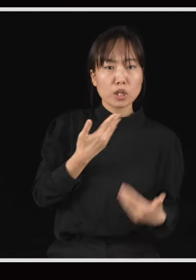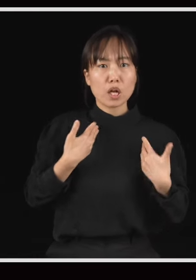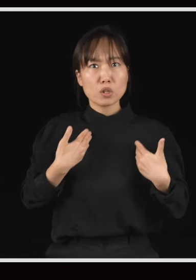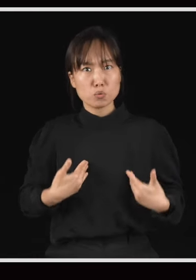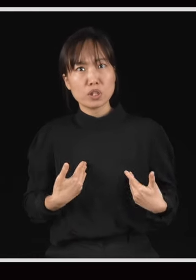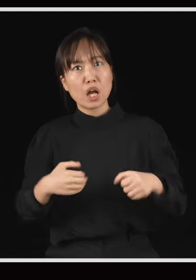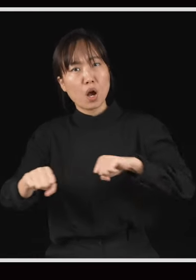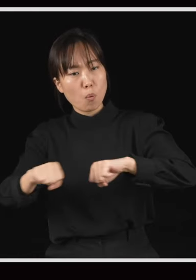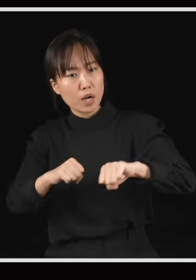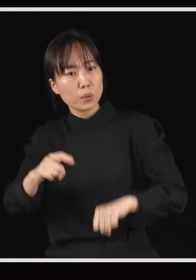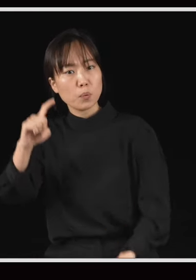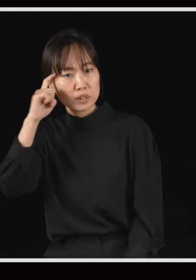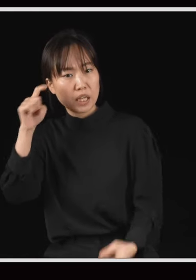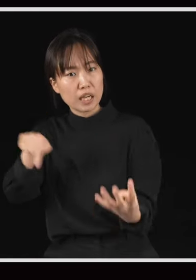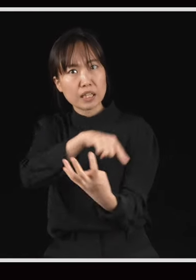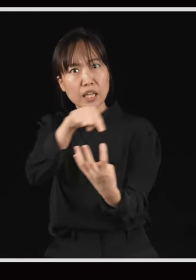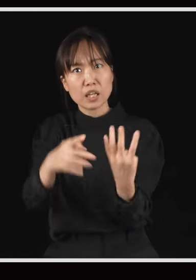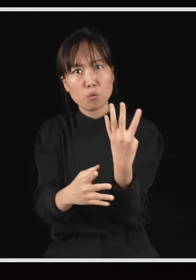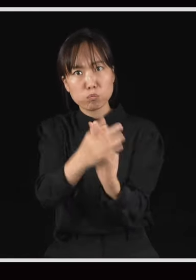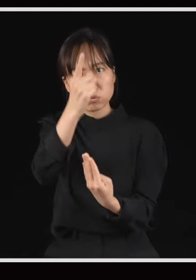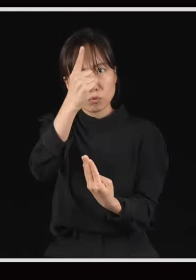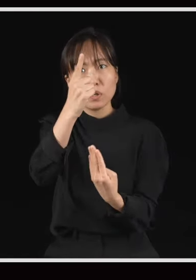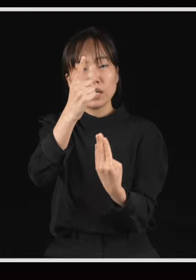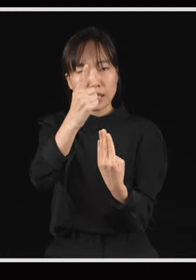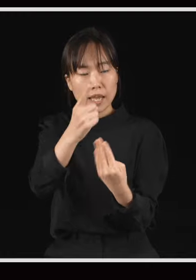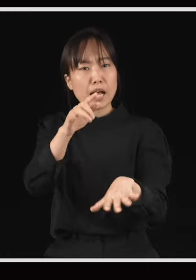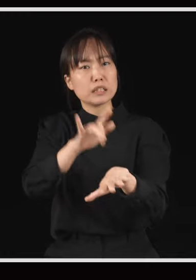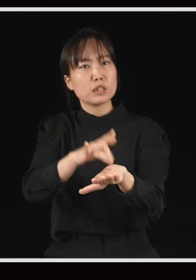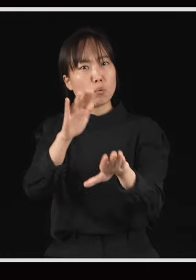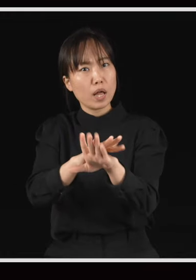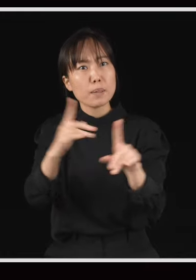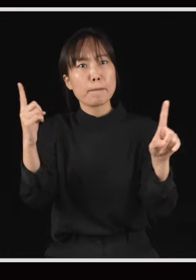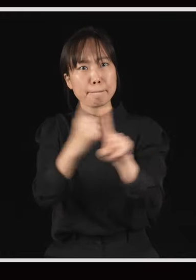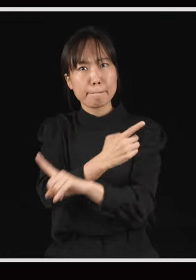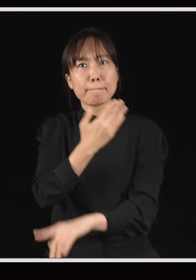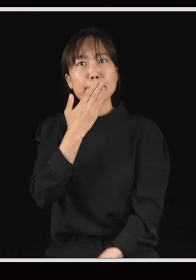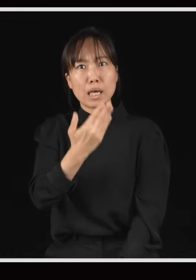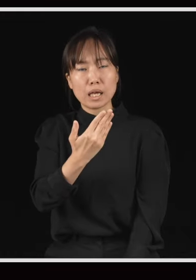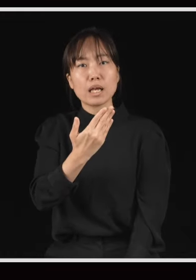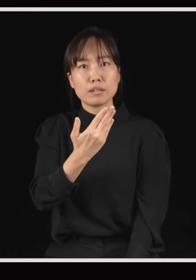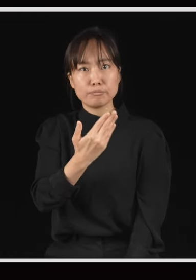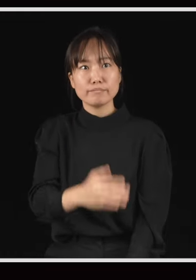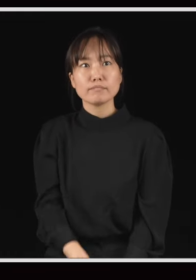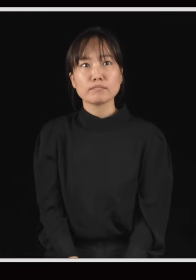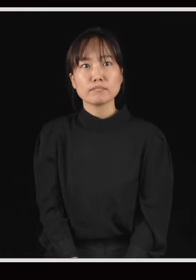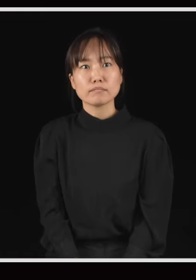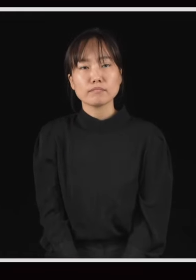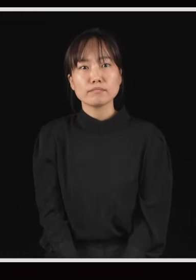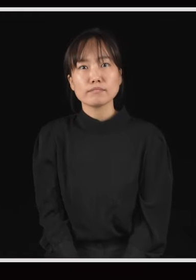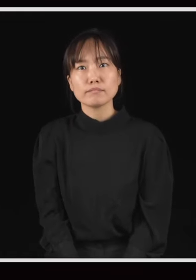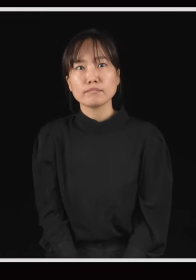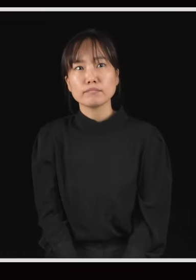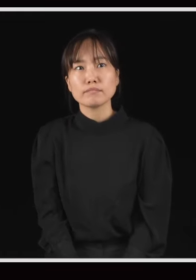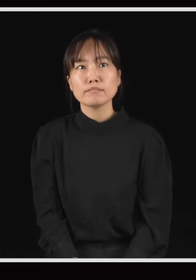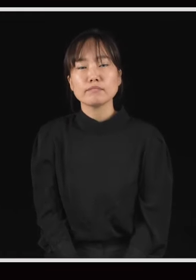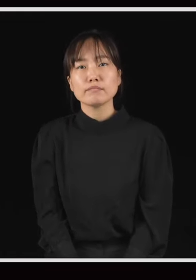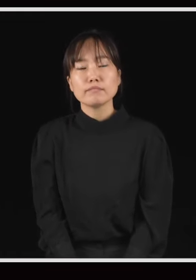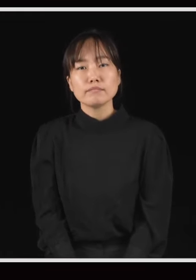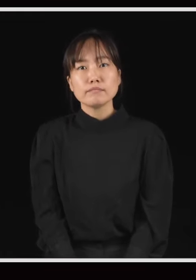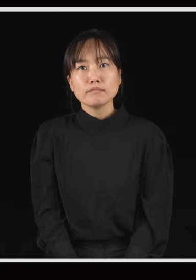있어서 나의 생활의 전반적인 방향들이 다 어느 정도는 합치가 되어야지 개선이